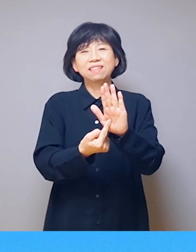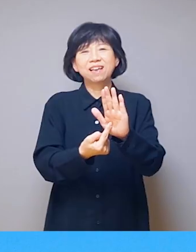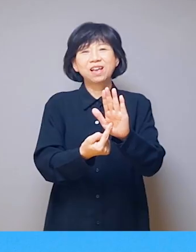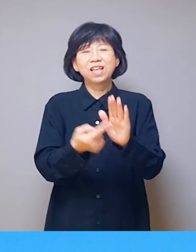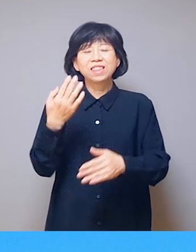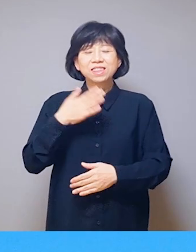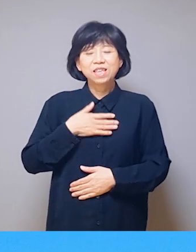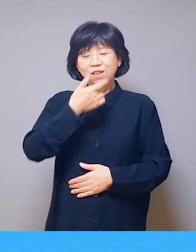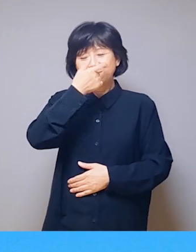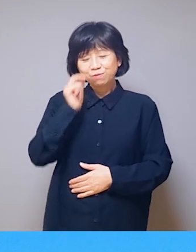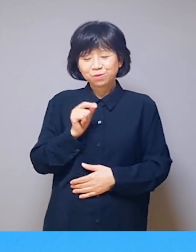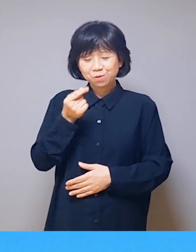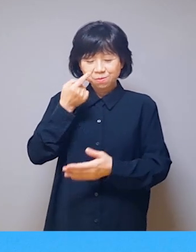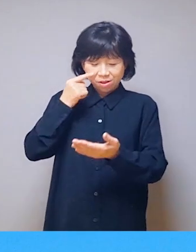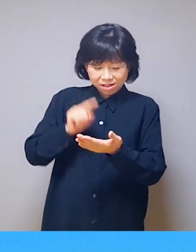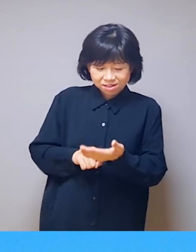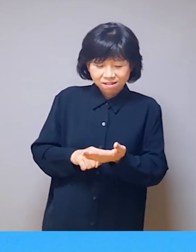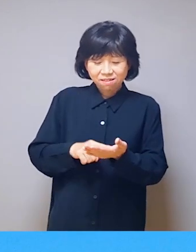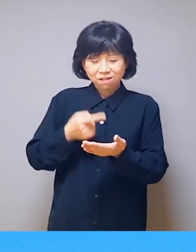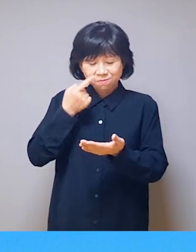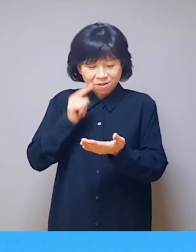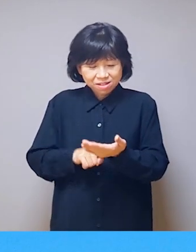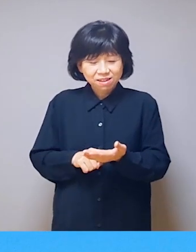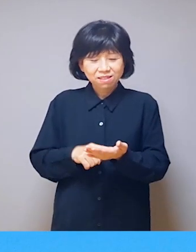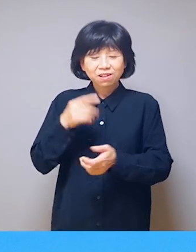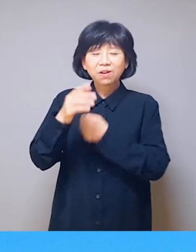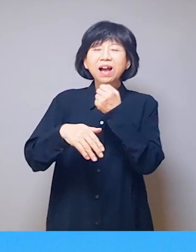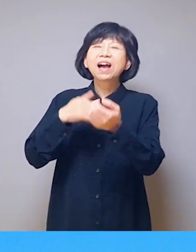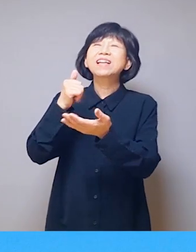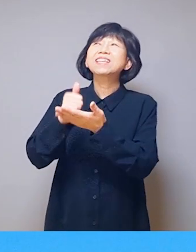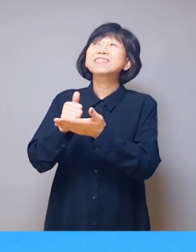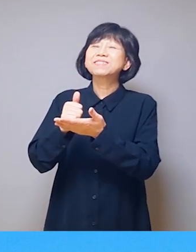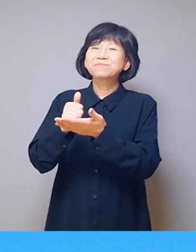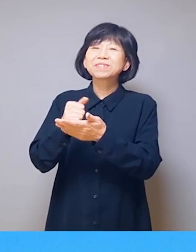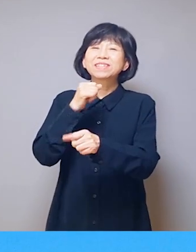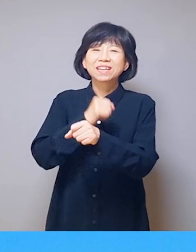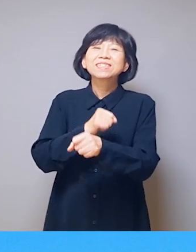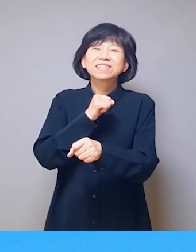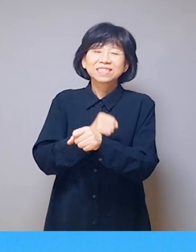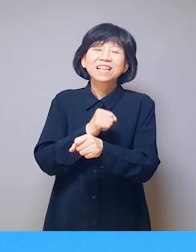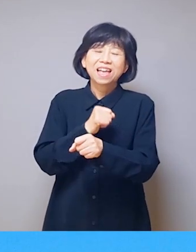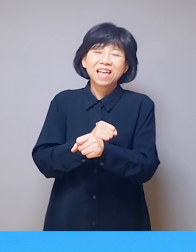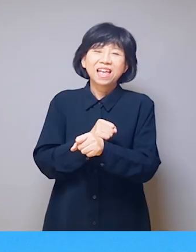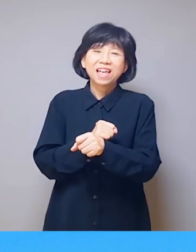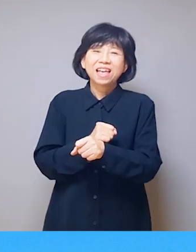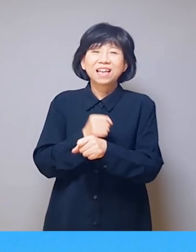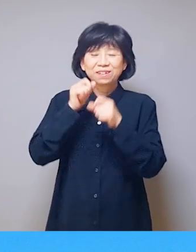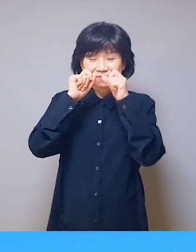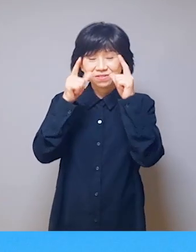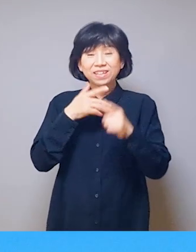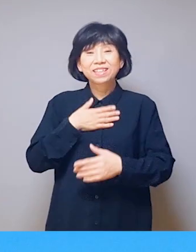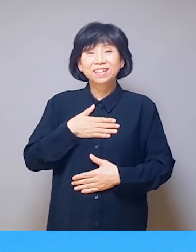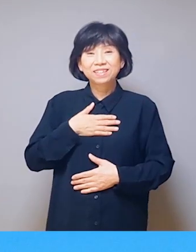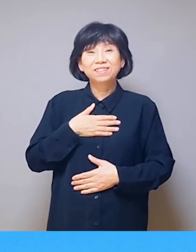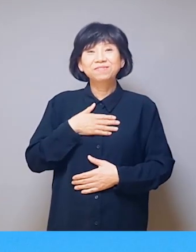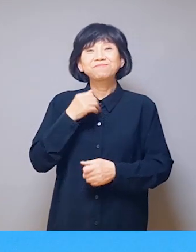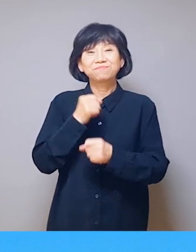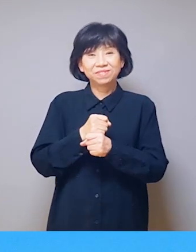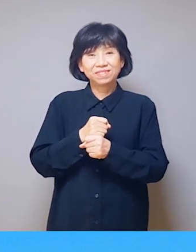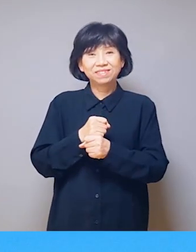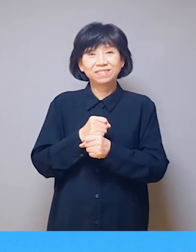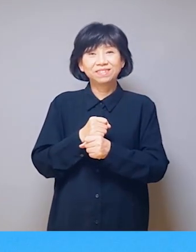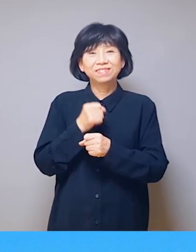자꾸 보이면서 내 허물이 자꾸 보이면서 하나님이 하시는구나 라는 것을 깨닫게 만드시는